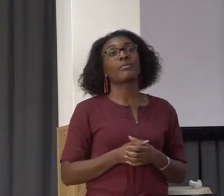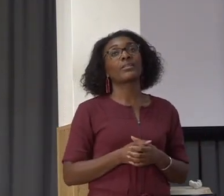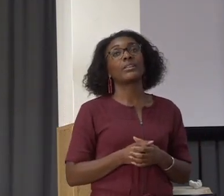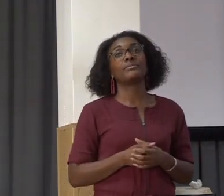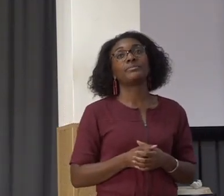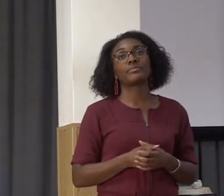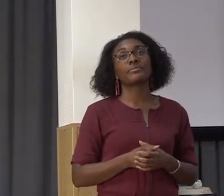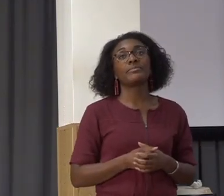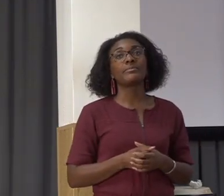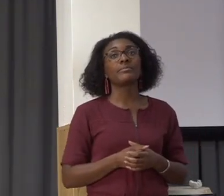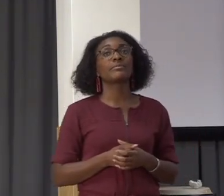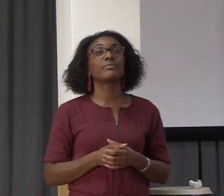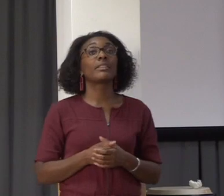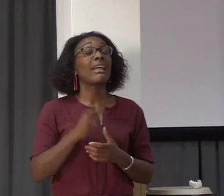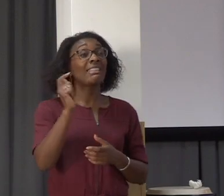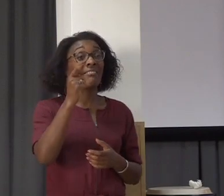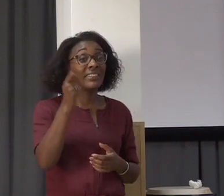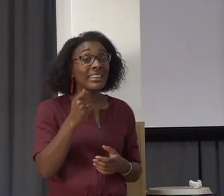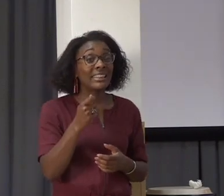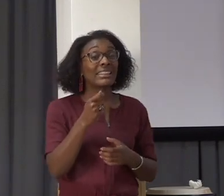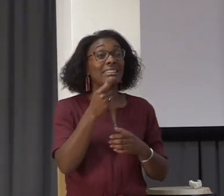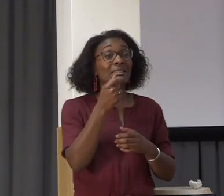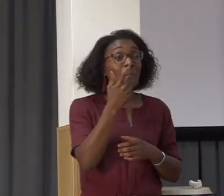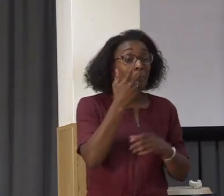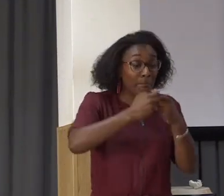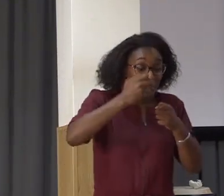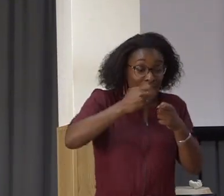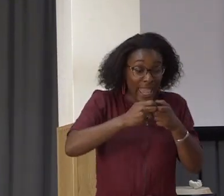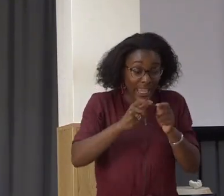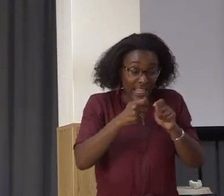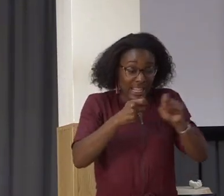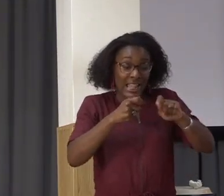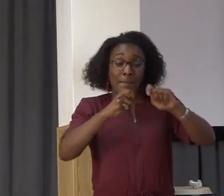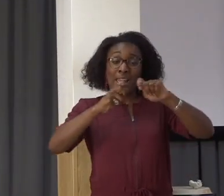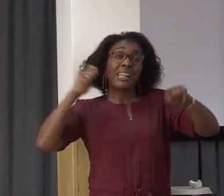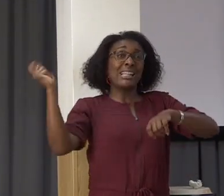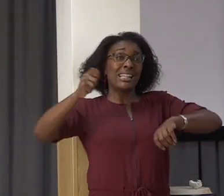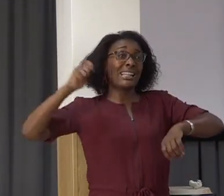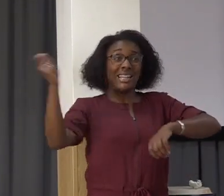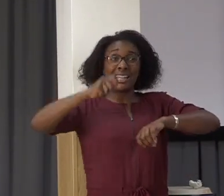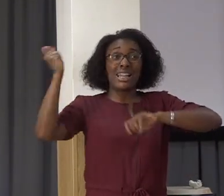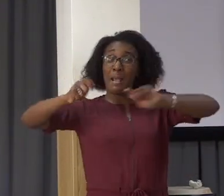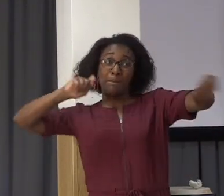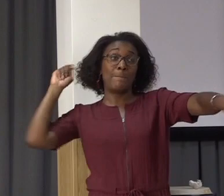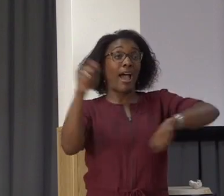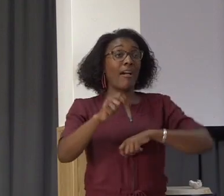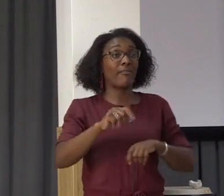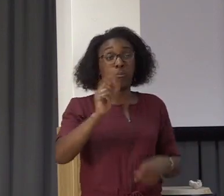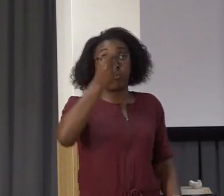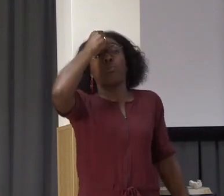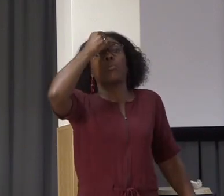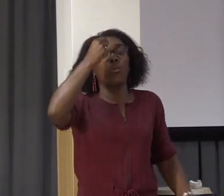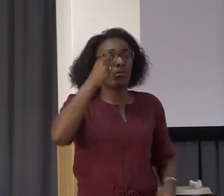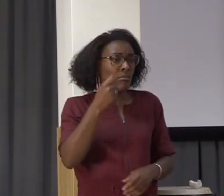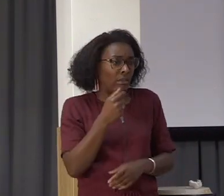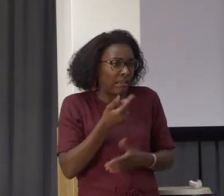a utilisé sa catapulte et ses pierres, et c'est ce dont il avait l'habitude. Plus tard, il n'a